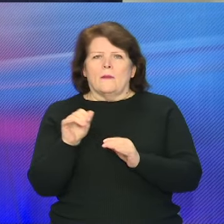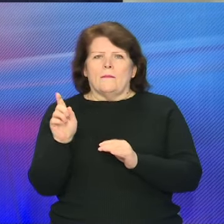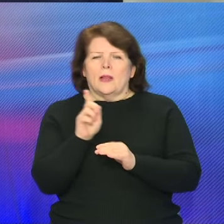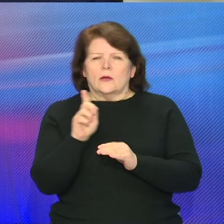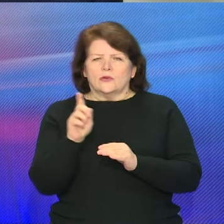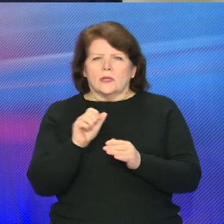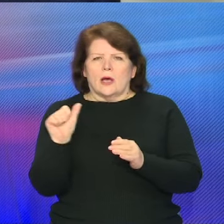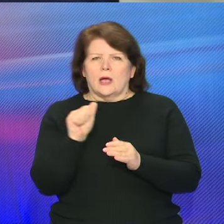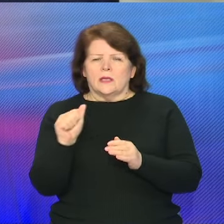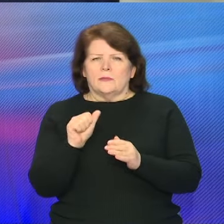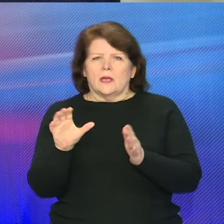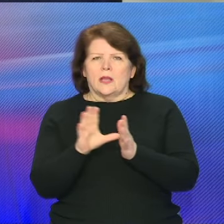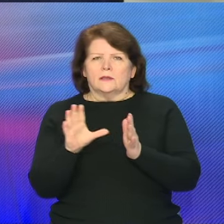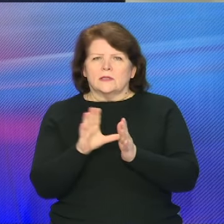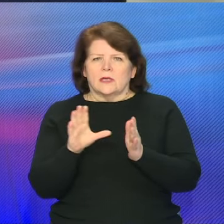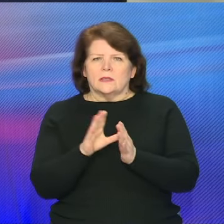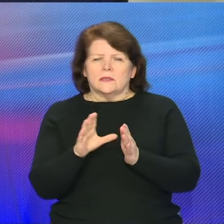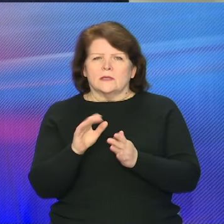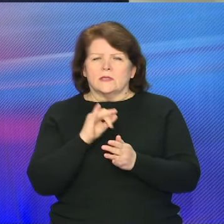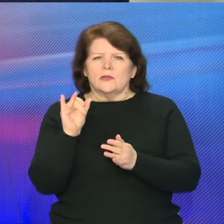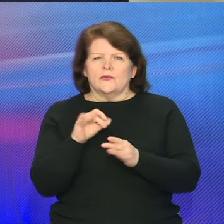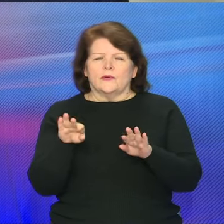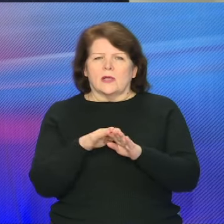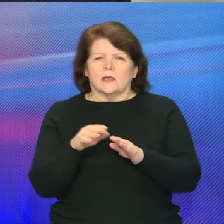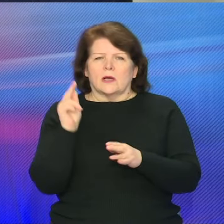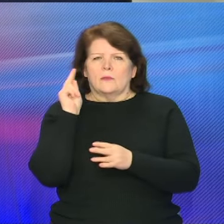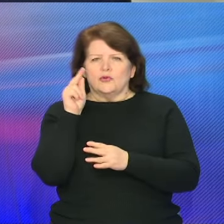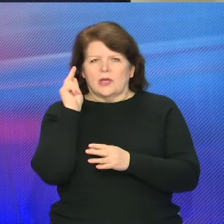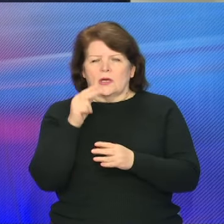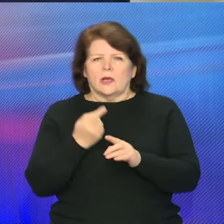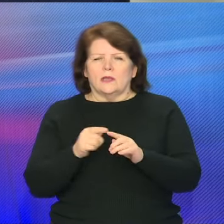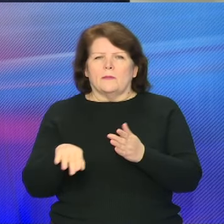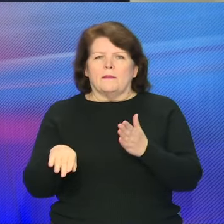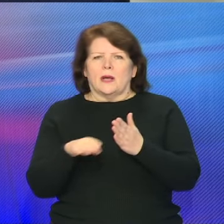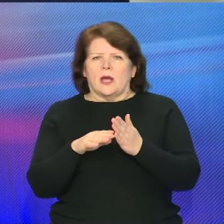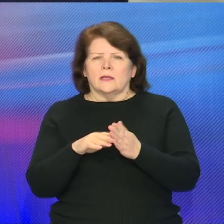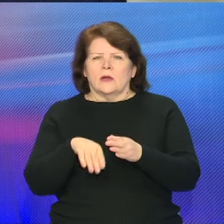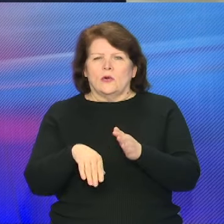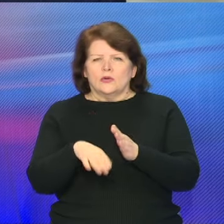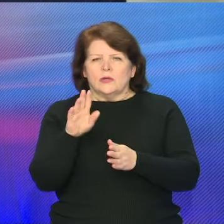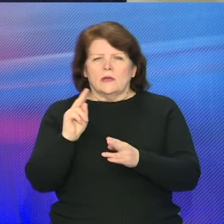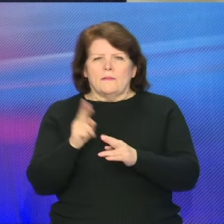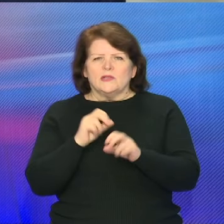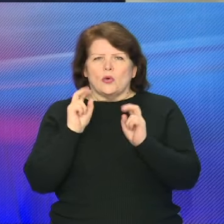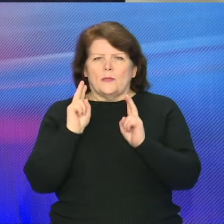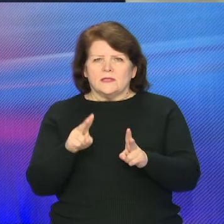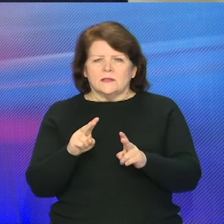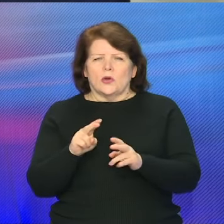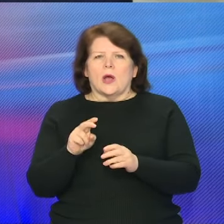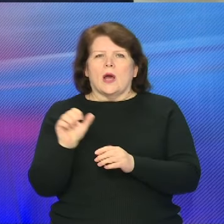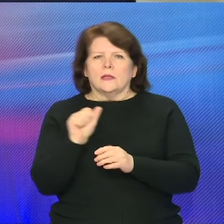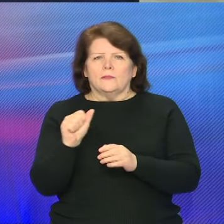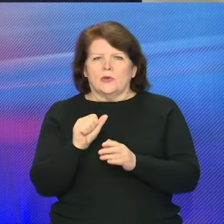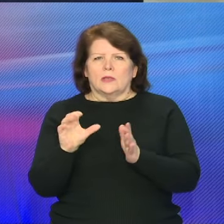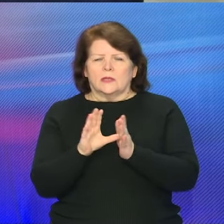заинтересована в подобных практических занятиях, так как это помогает совершенствовать как безопасную эксплуатацию АЭС, так